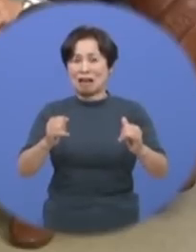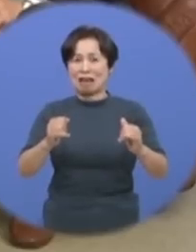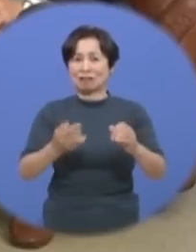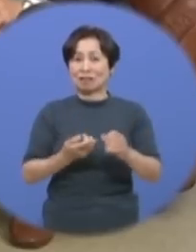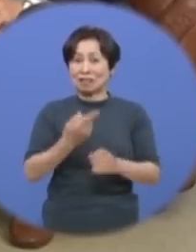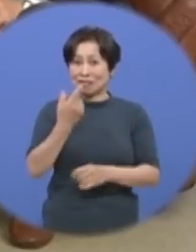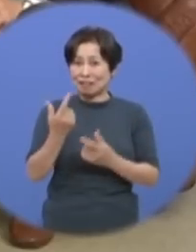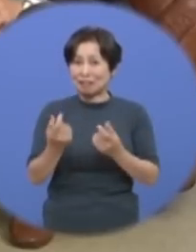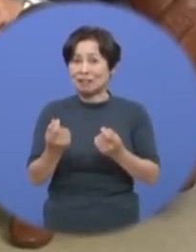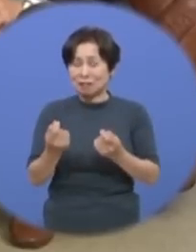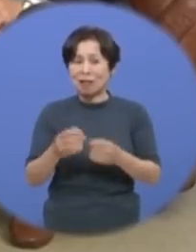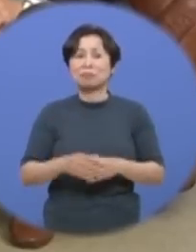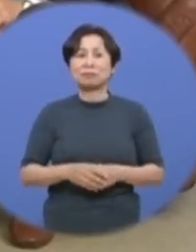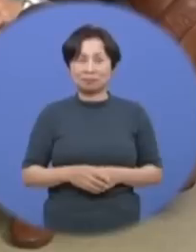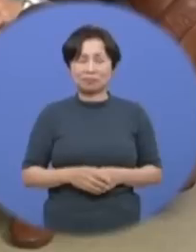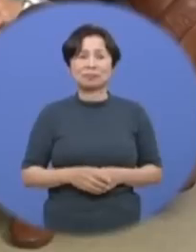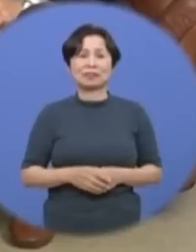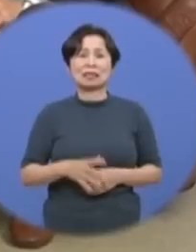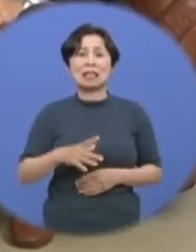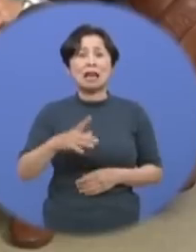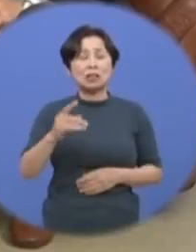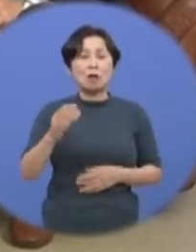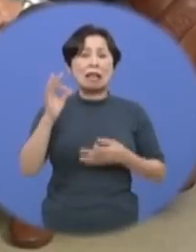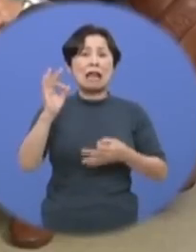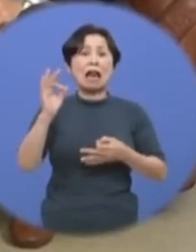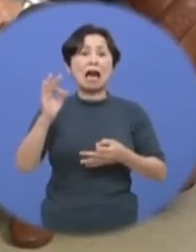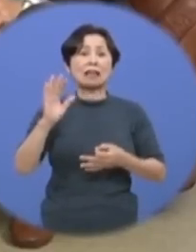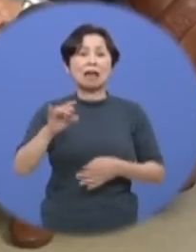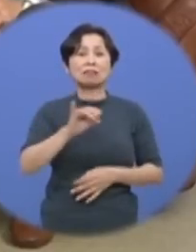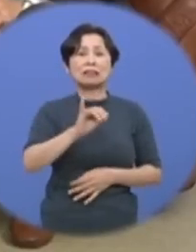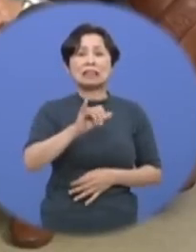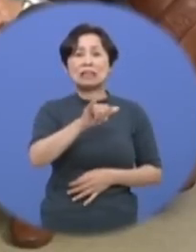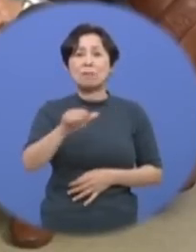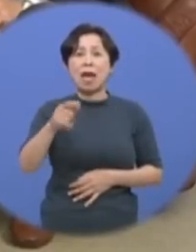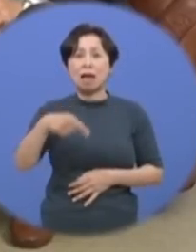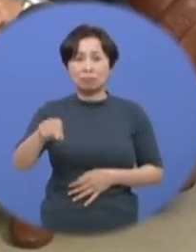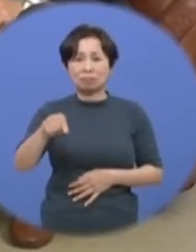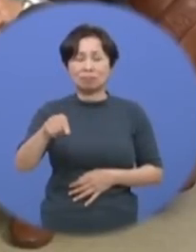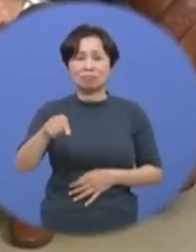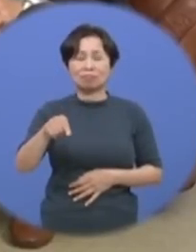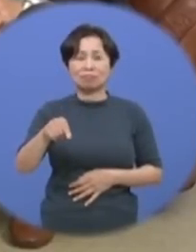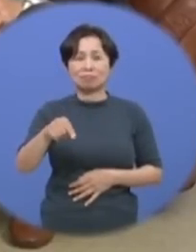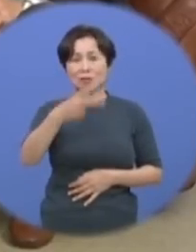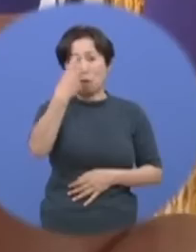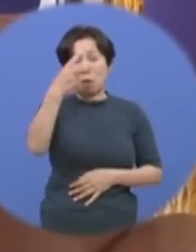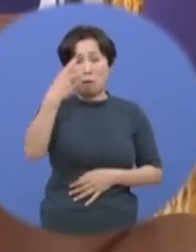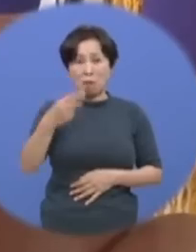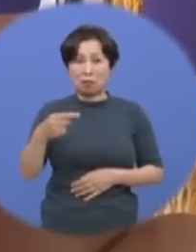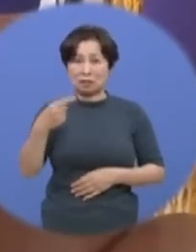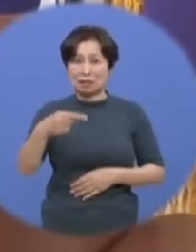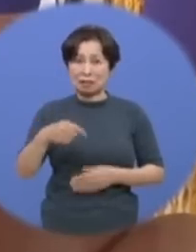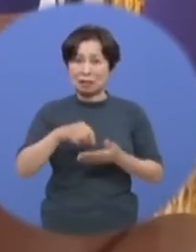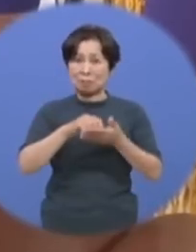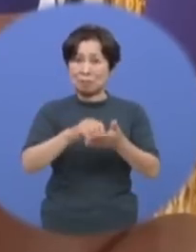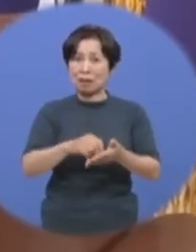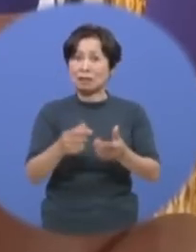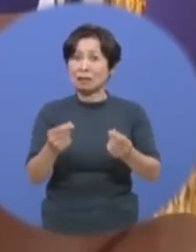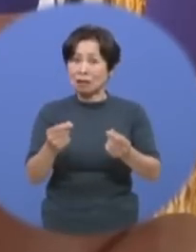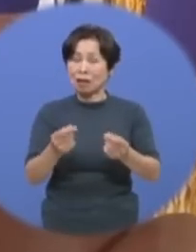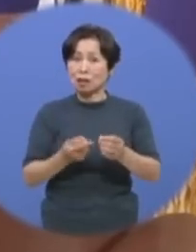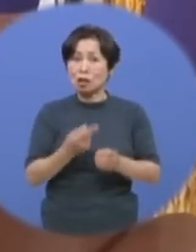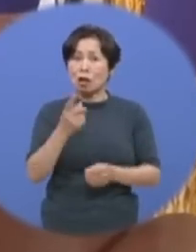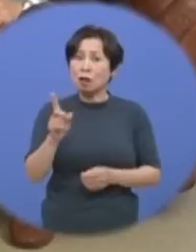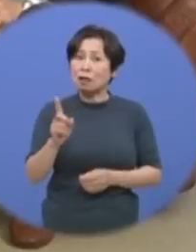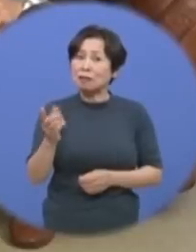最初はならのイベンそうですね遠征として入られるわけなんですがきっかけは何カーナンバー